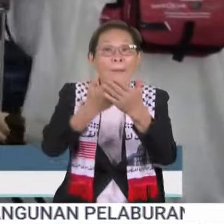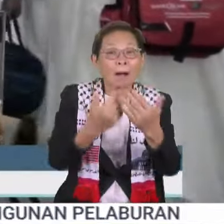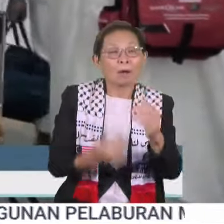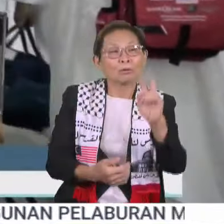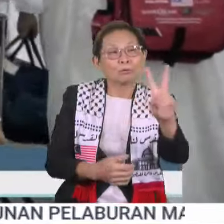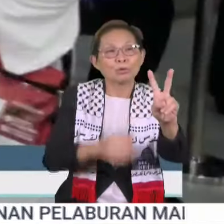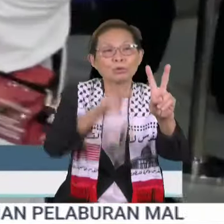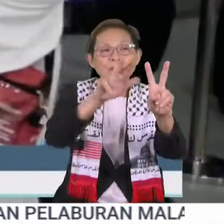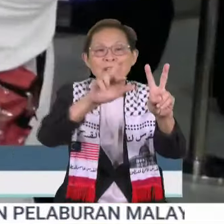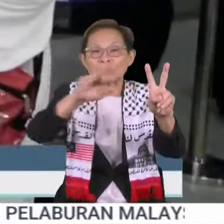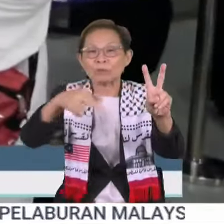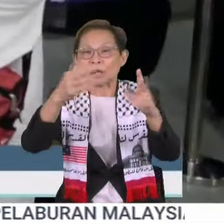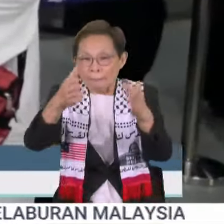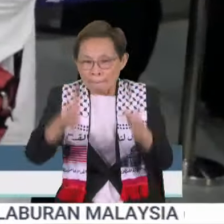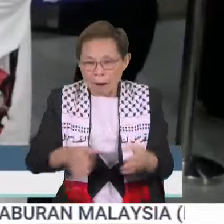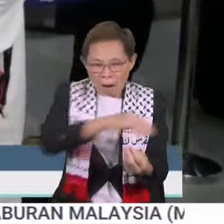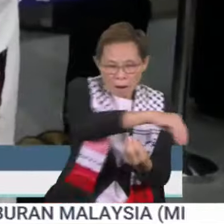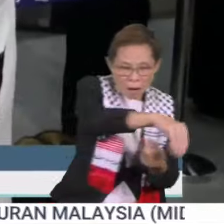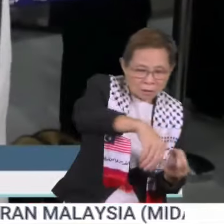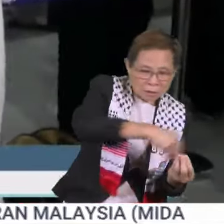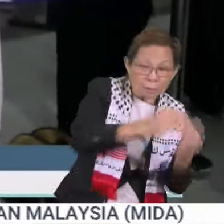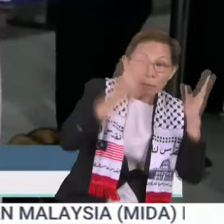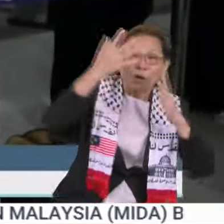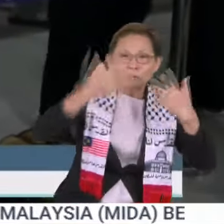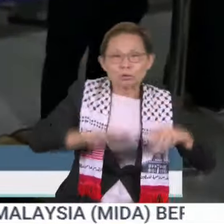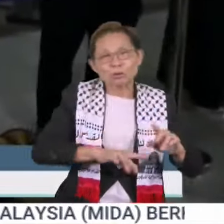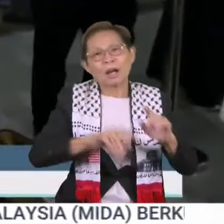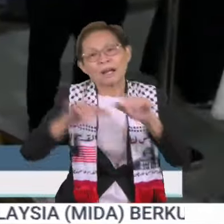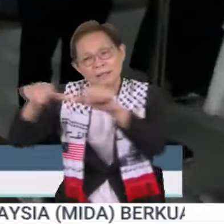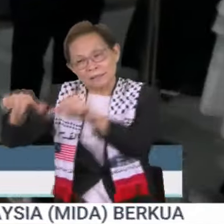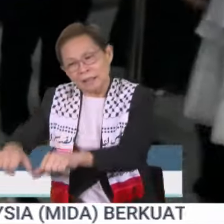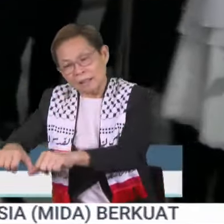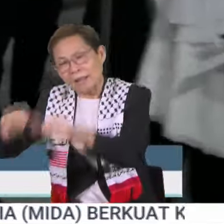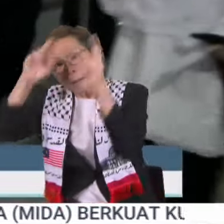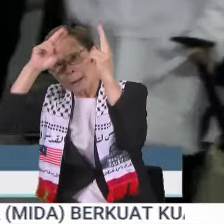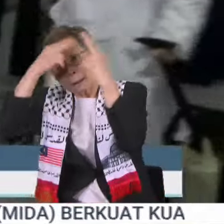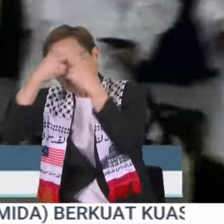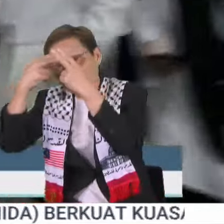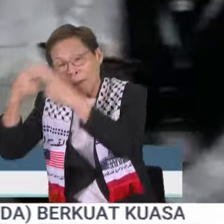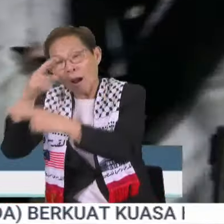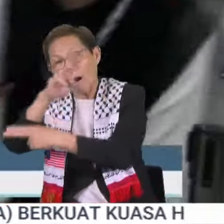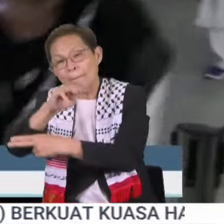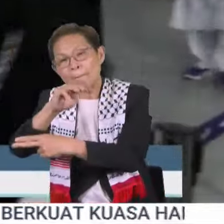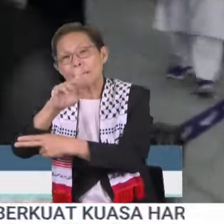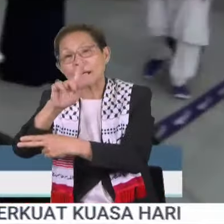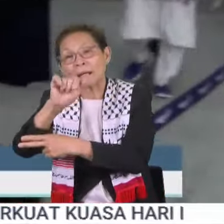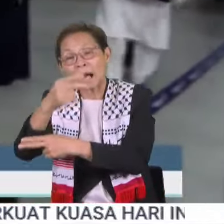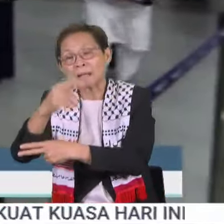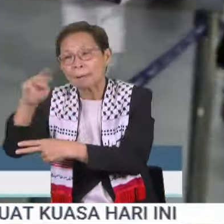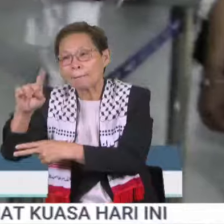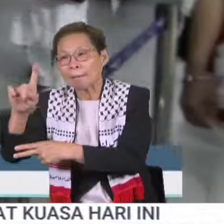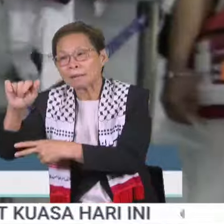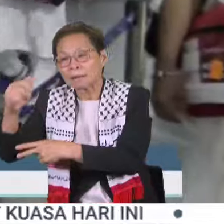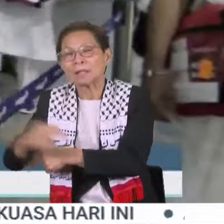hampir 23,000 jemaah haji negara sudah berada di Mekah dan Madinah. Jumlah itu sebahagian